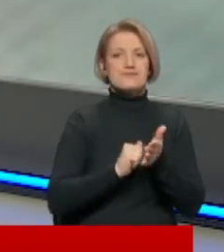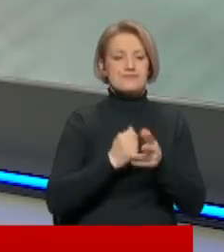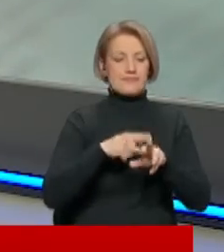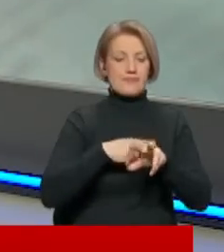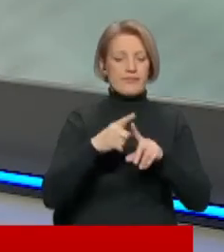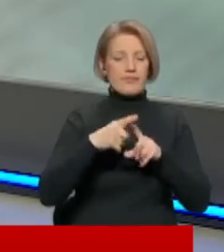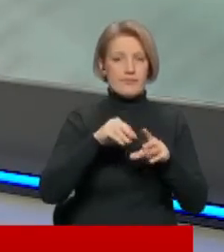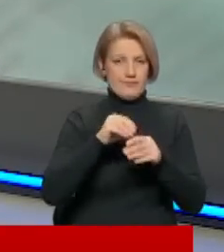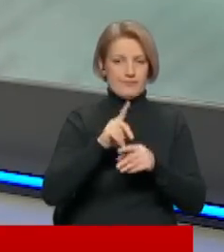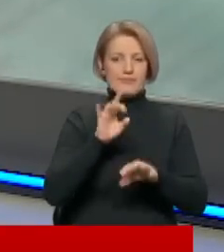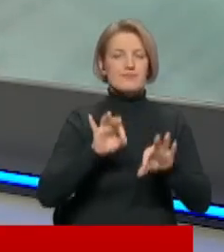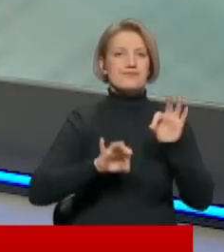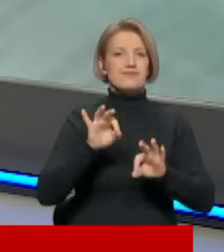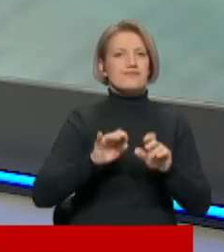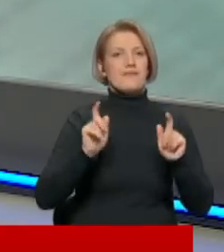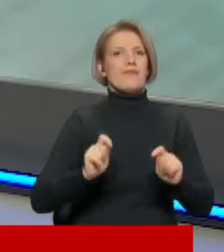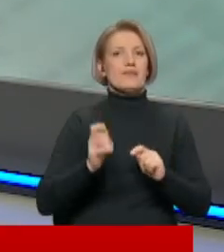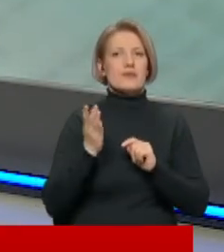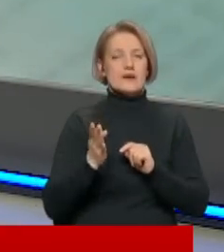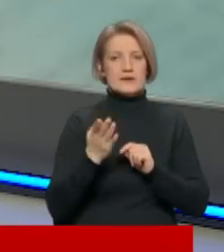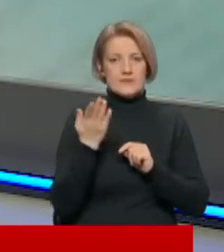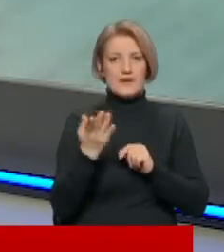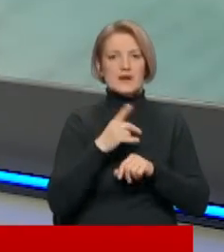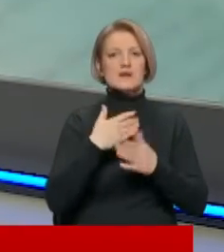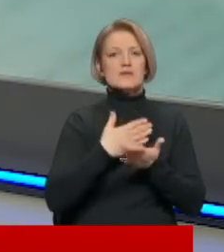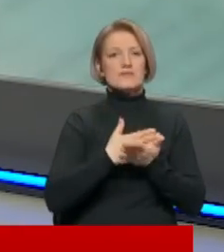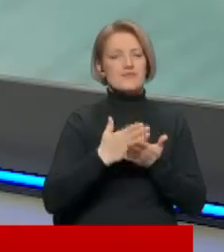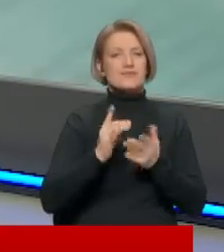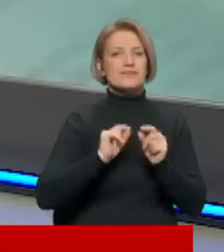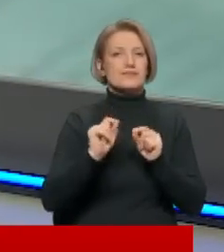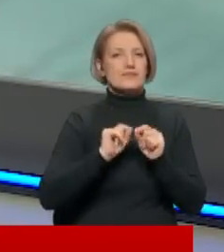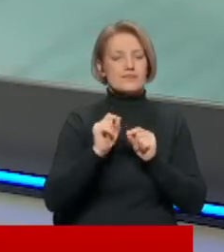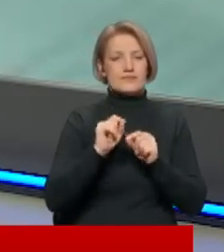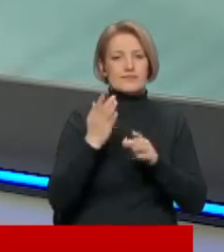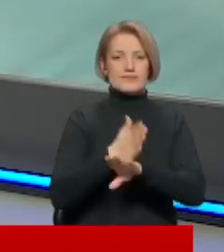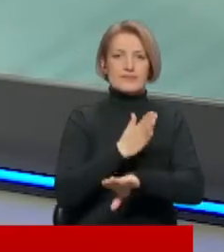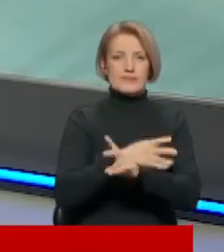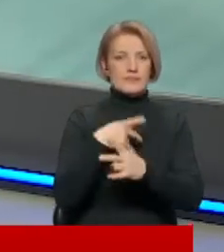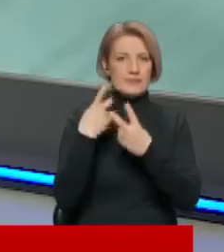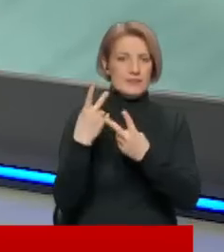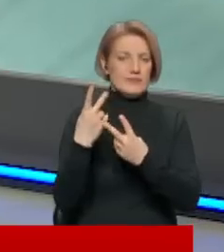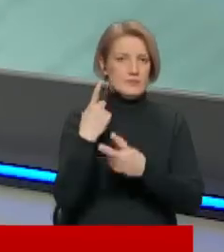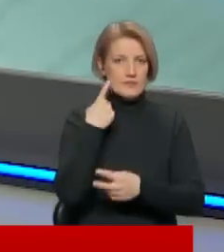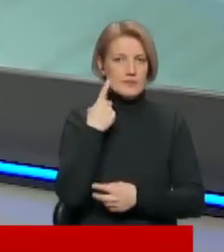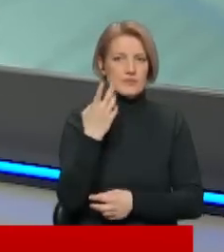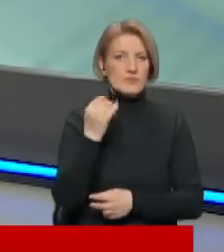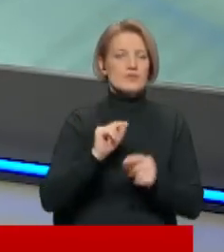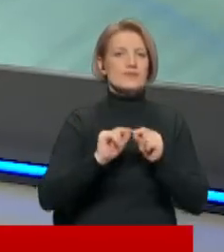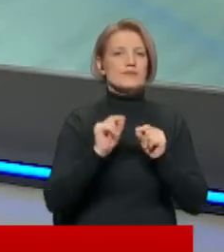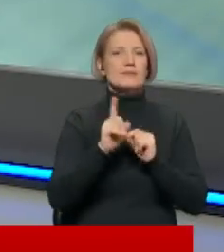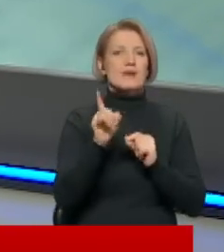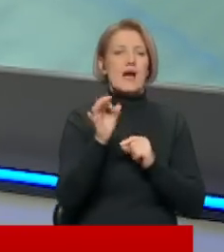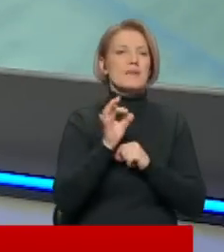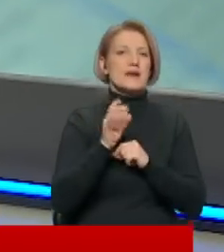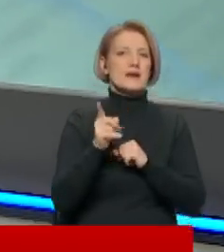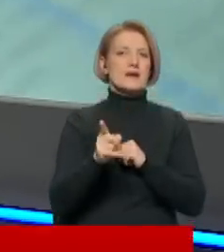eyt'liler için böyle bir değerlendirme yapılırken ve sürekli tasarruf vatandaşa düşerken bakın Bir tasarruf